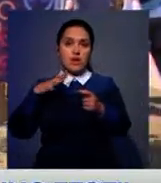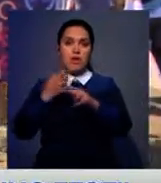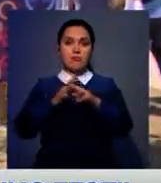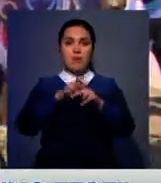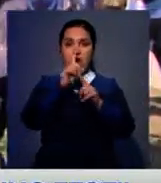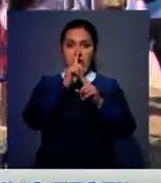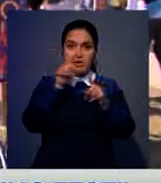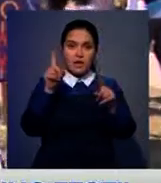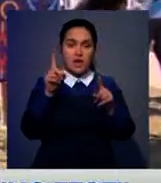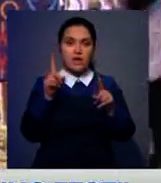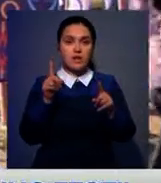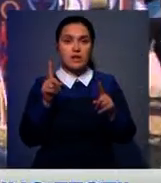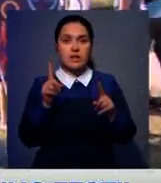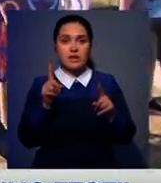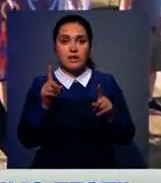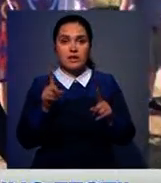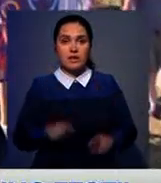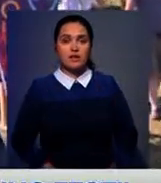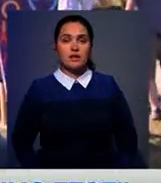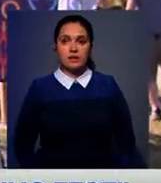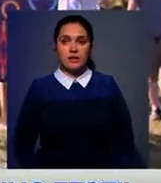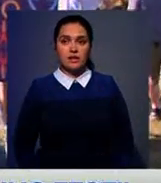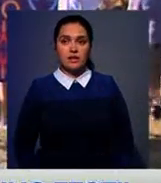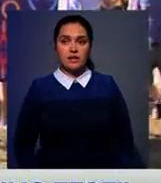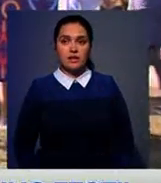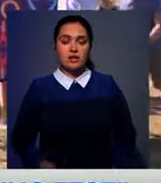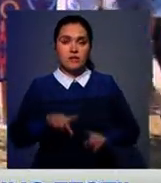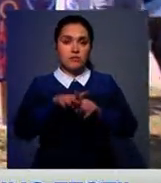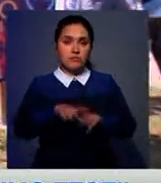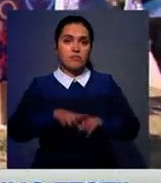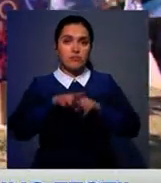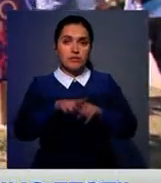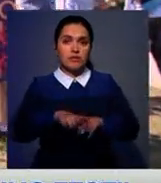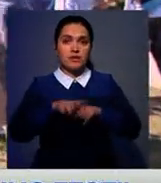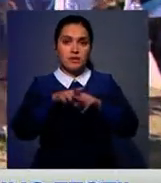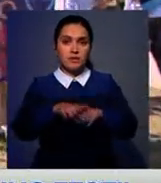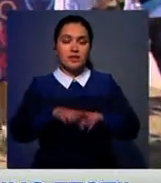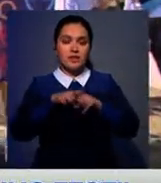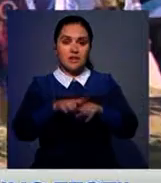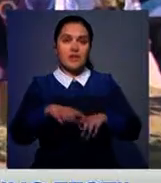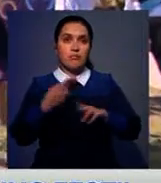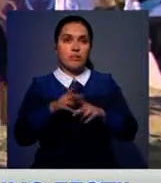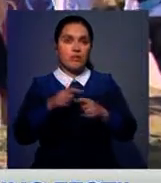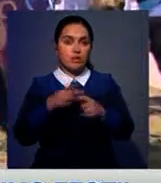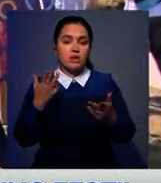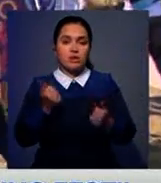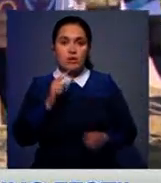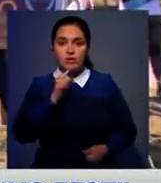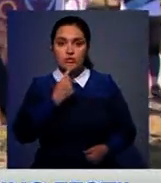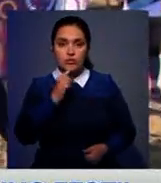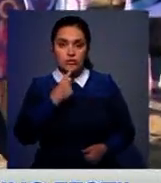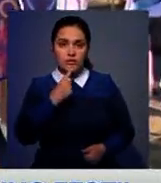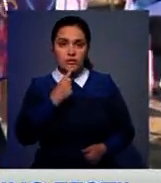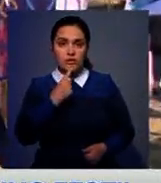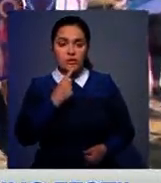что вот это тот самый лук, из которого стреляют, ну, с коня, да? Я даже не представляю, как можно одновременно, да, запустить стрелу еще и на